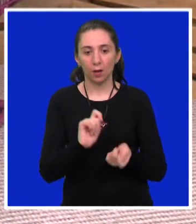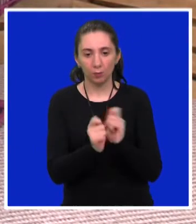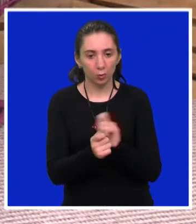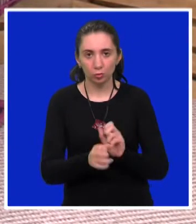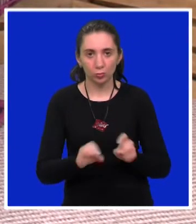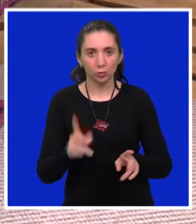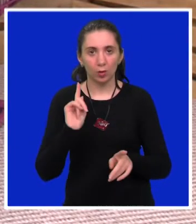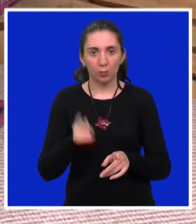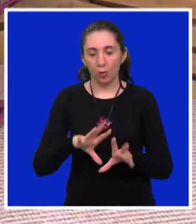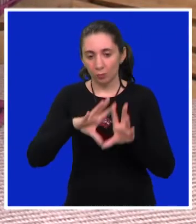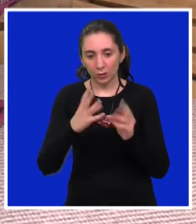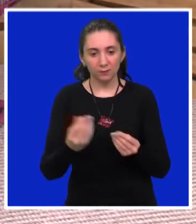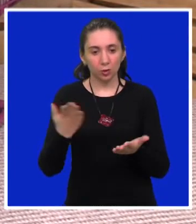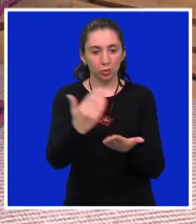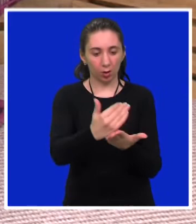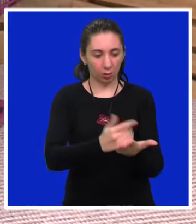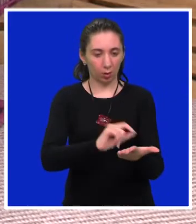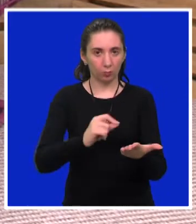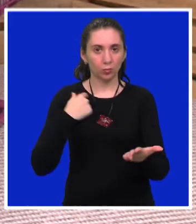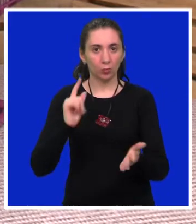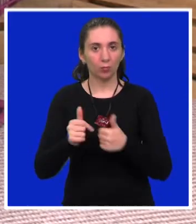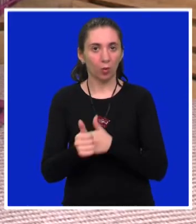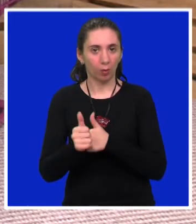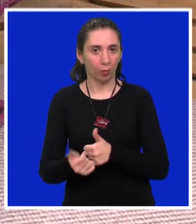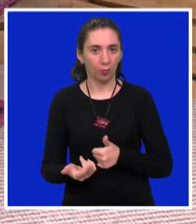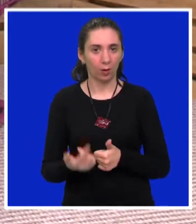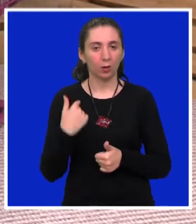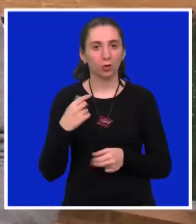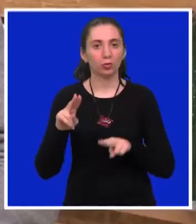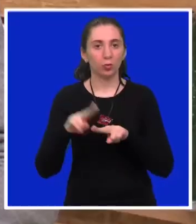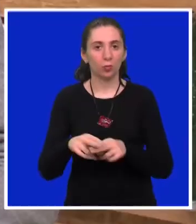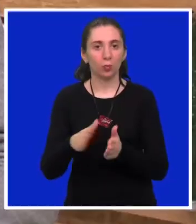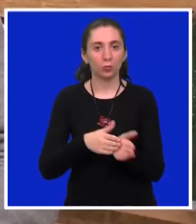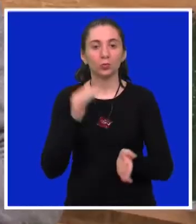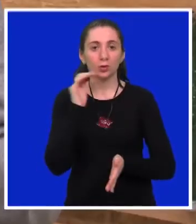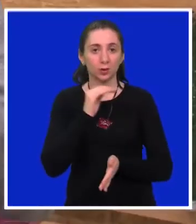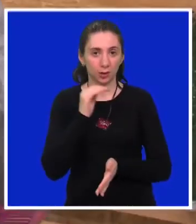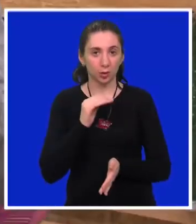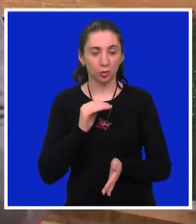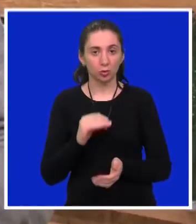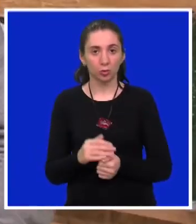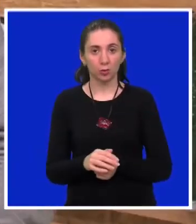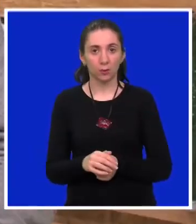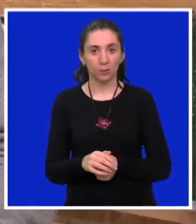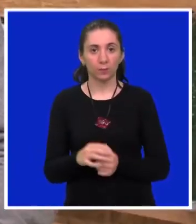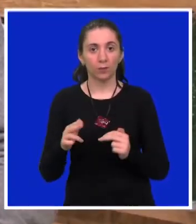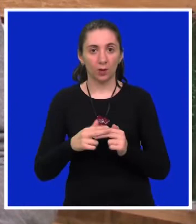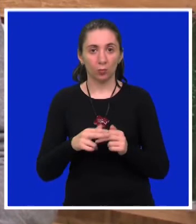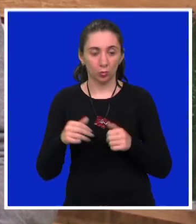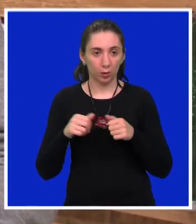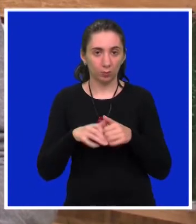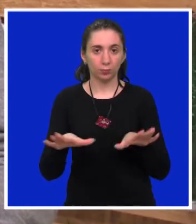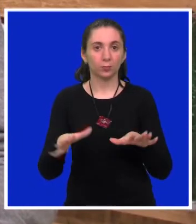možemo gotovo ništa, jednostavno moramo provesti sve što je uredba propisala. Naša odluka će početkom siječnja ići